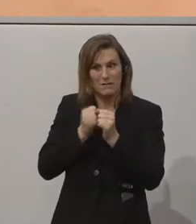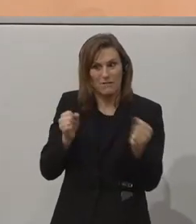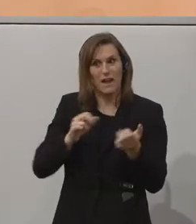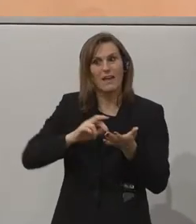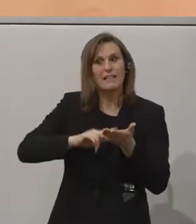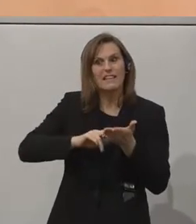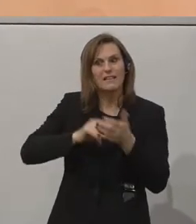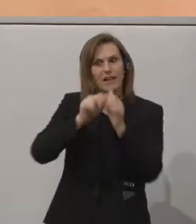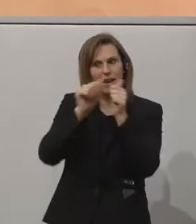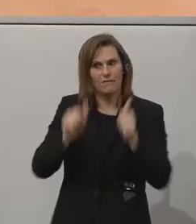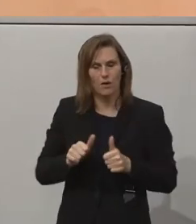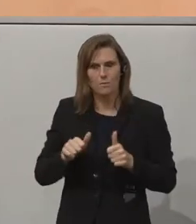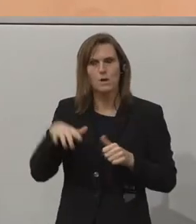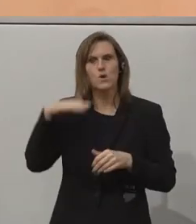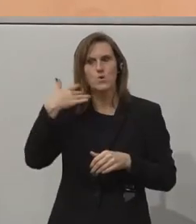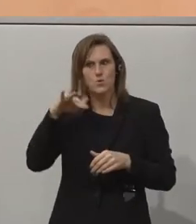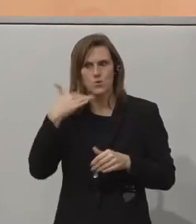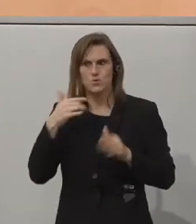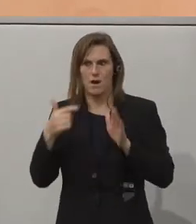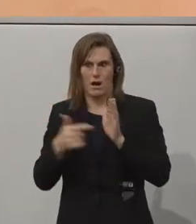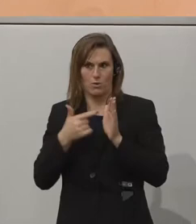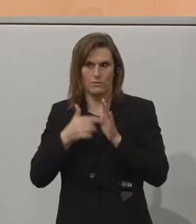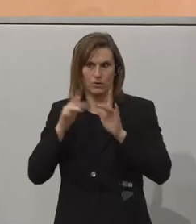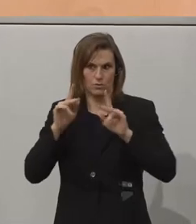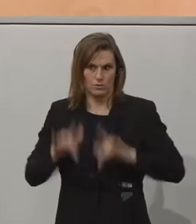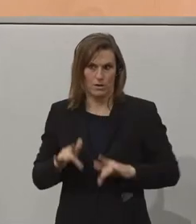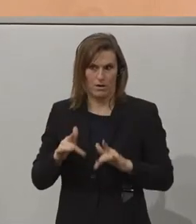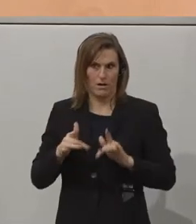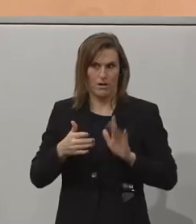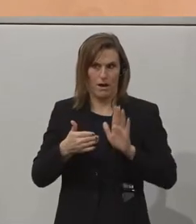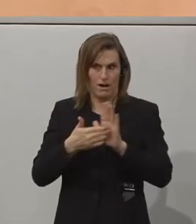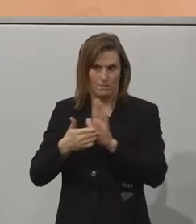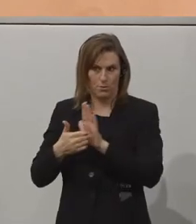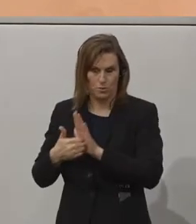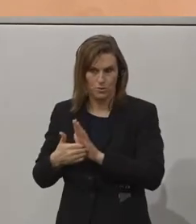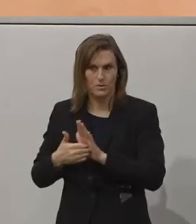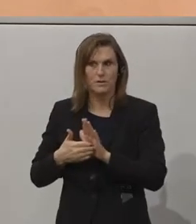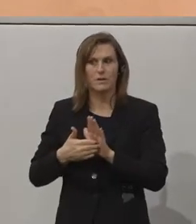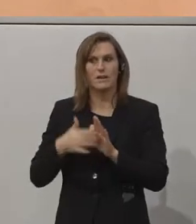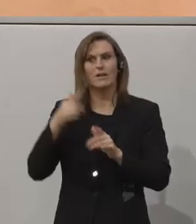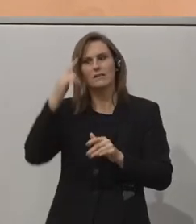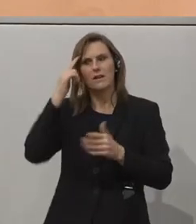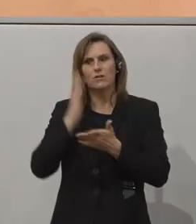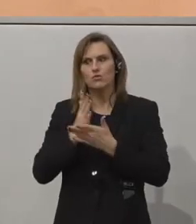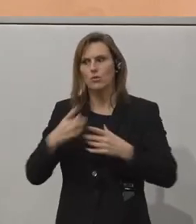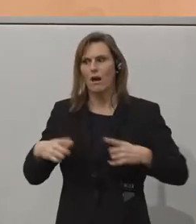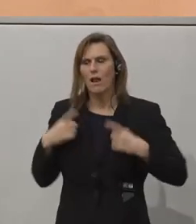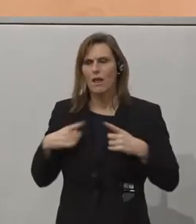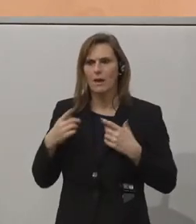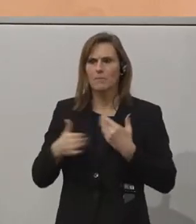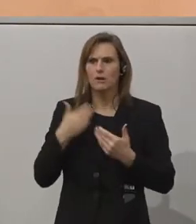der größten Herausforderungen, das auch zu gewährleisten. Ich denke, dass wir es schon erlebt haben am